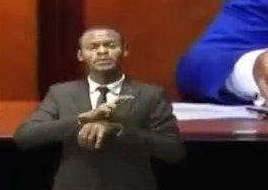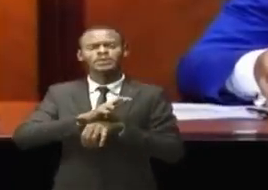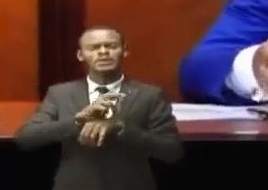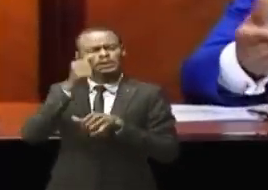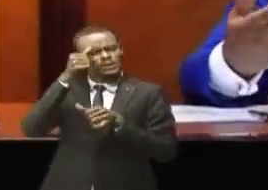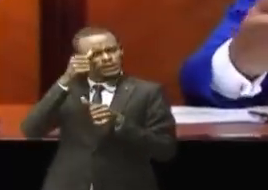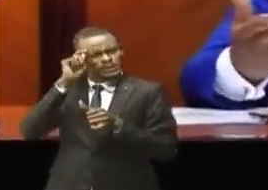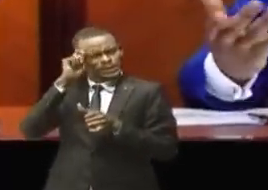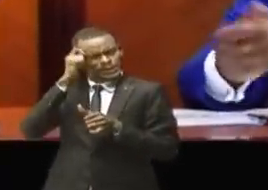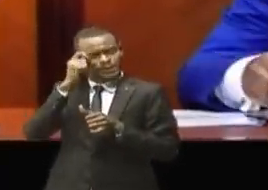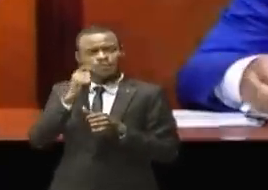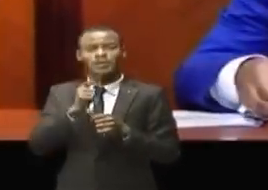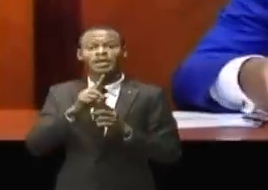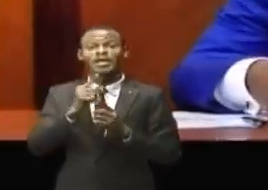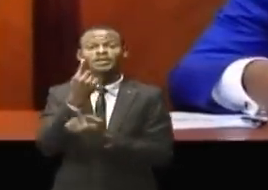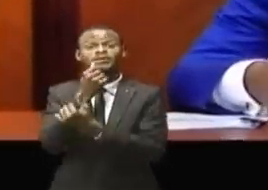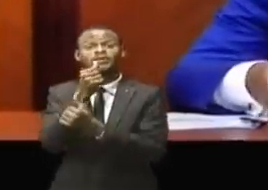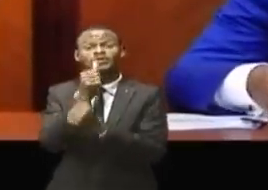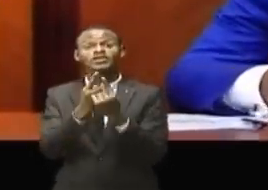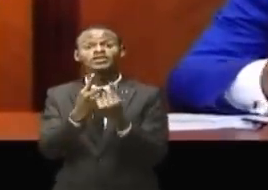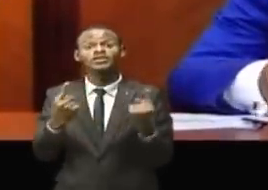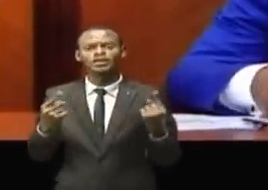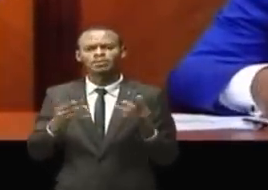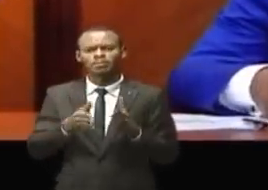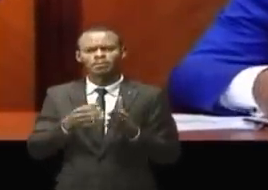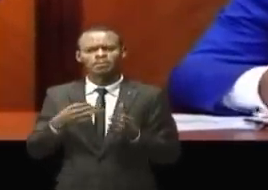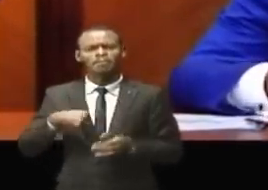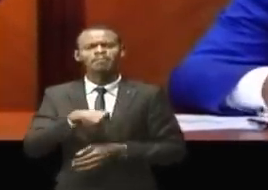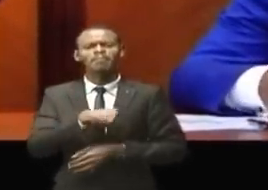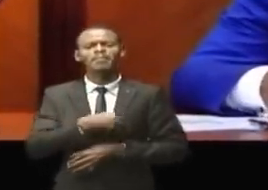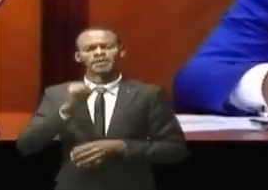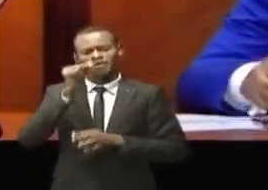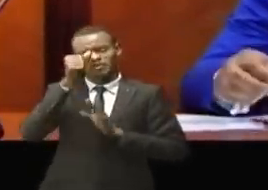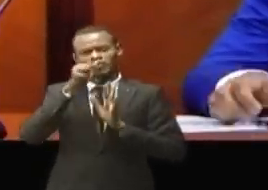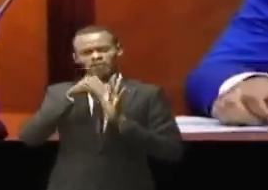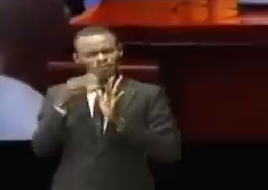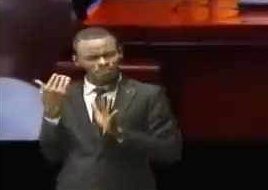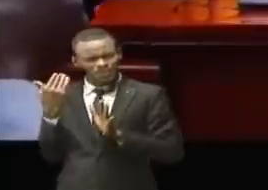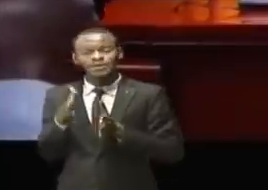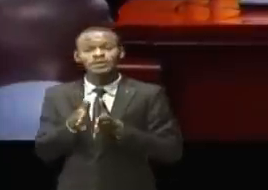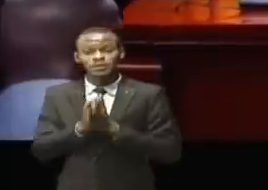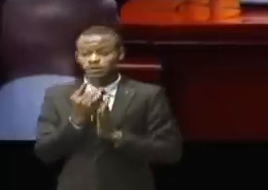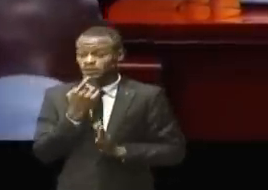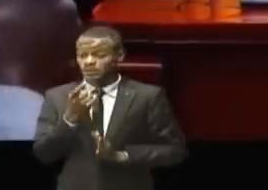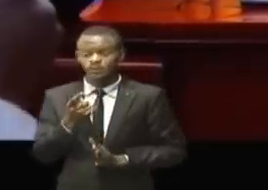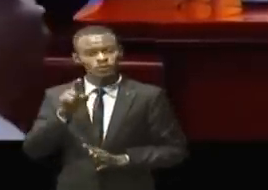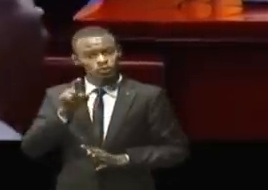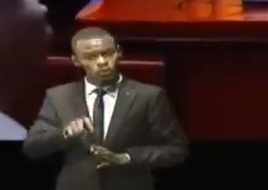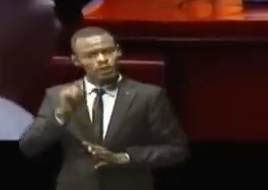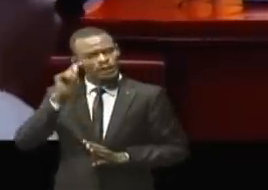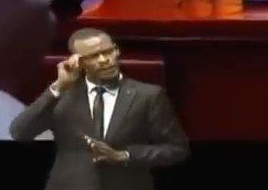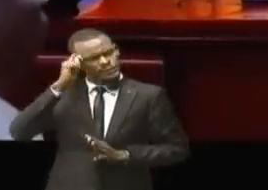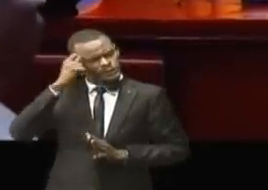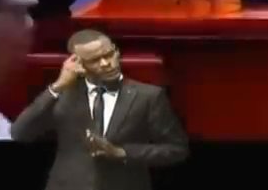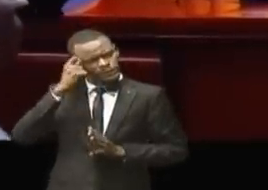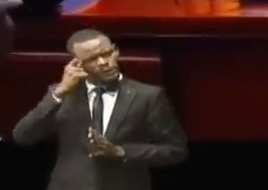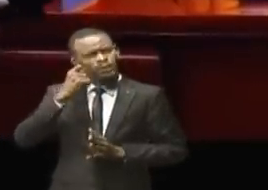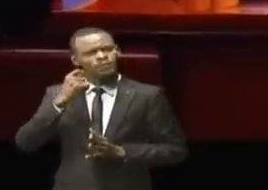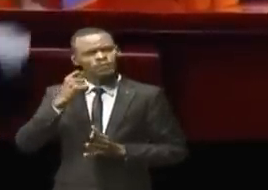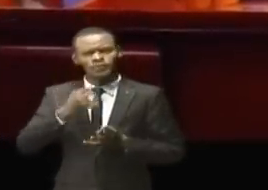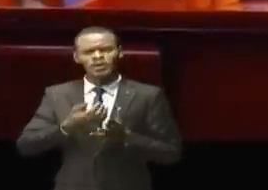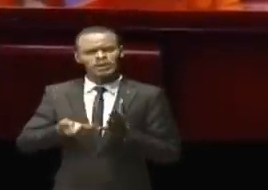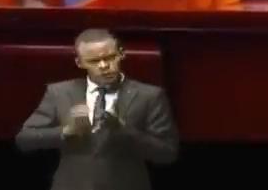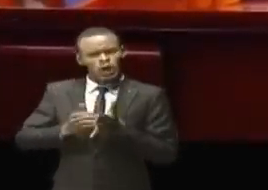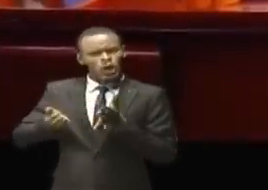à chaque membre du gouvernement, d'une part, d'intérioriser le programme d'action du gouvernement comme une boussole, et d'autre part,